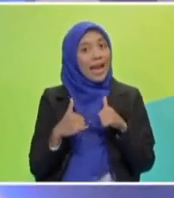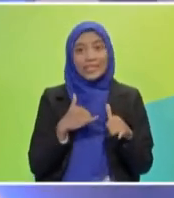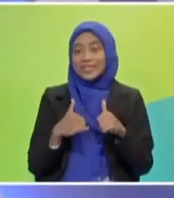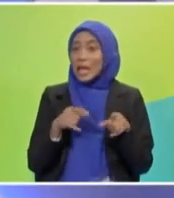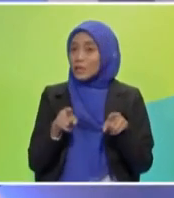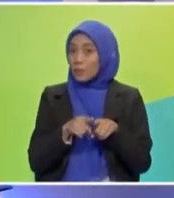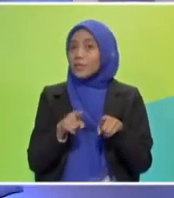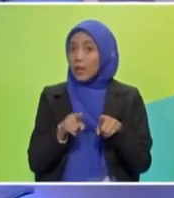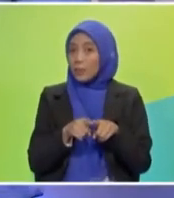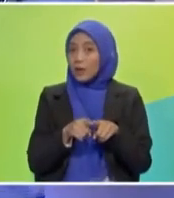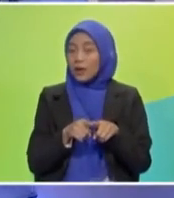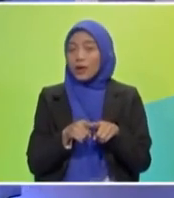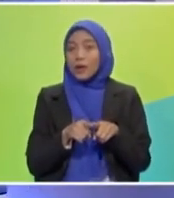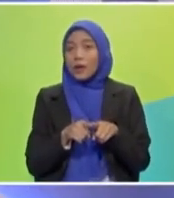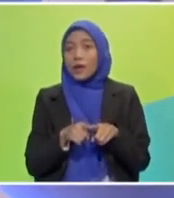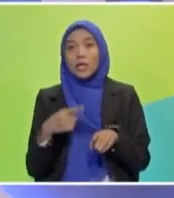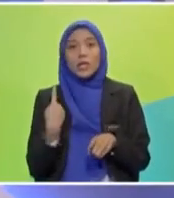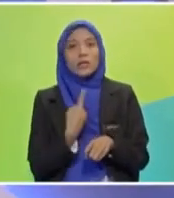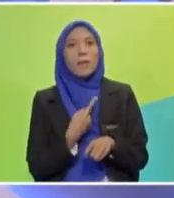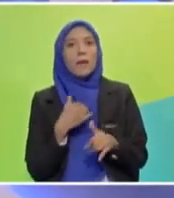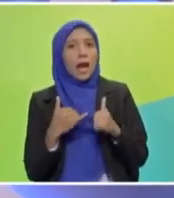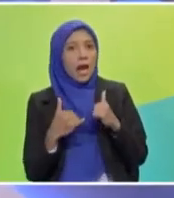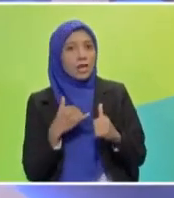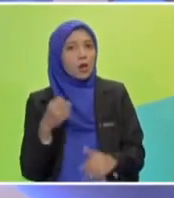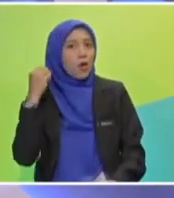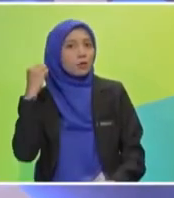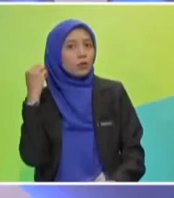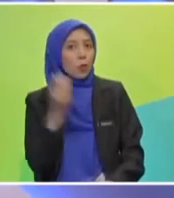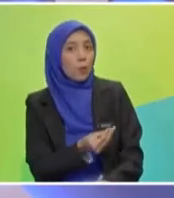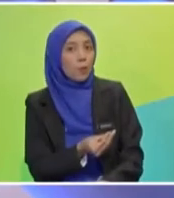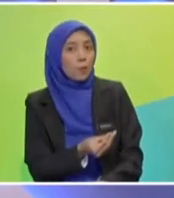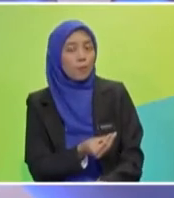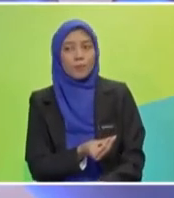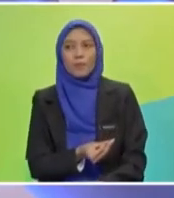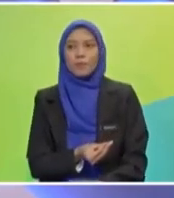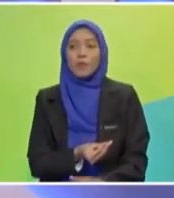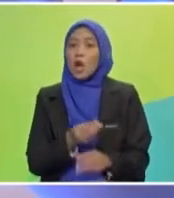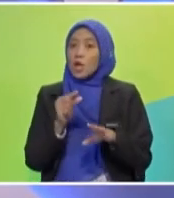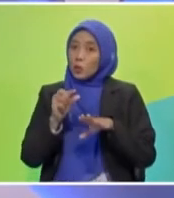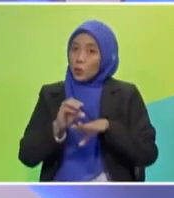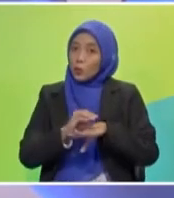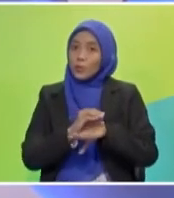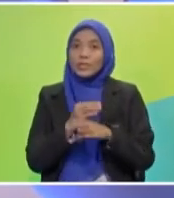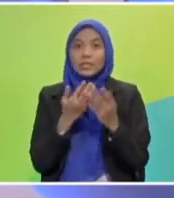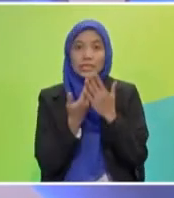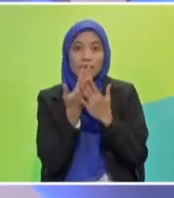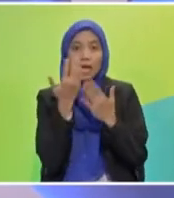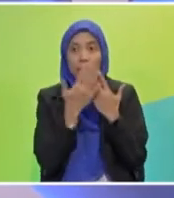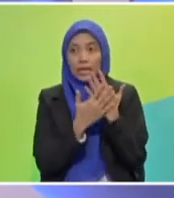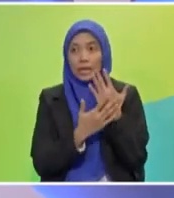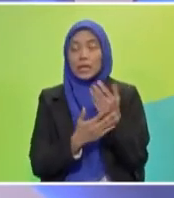permainan awesome yang kita lakukan sedikit ubah suai. Baik. Menggunakan simbol jari. Jari yang pertama mewakili